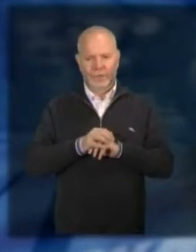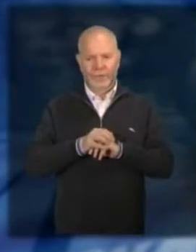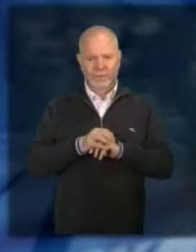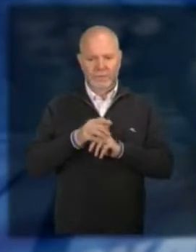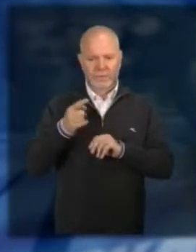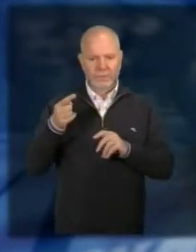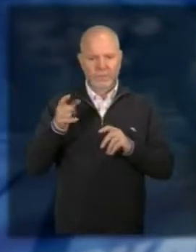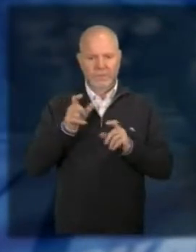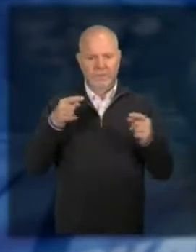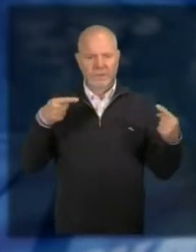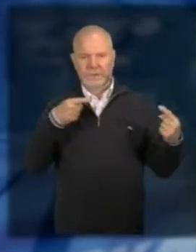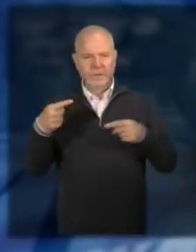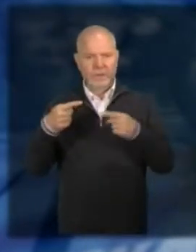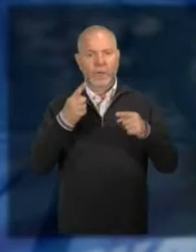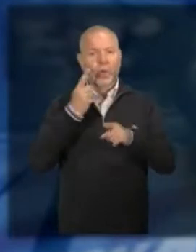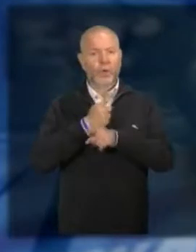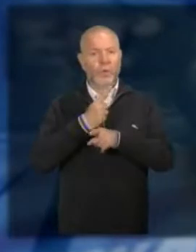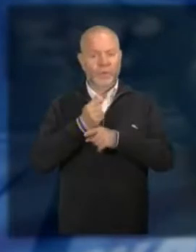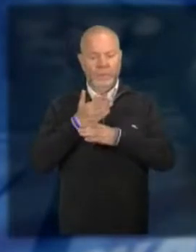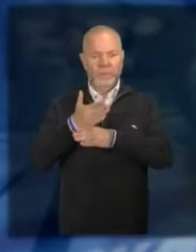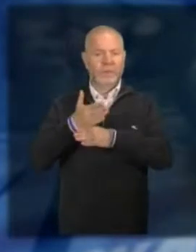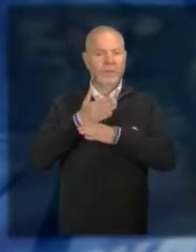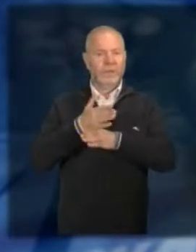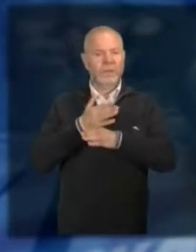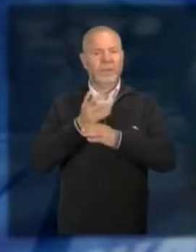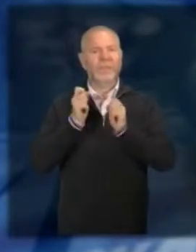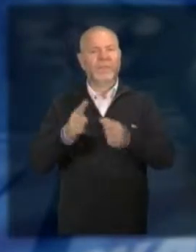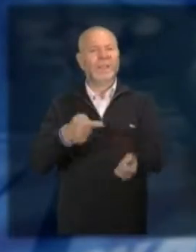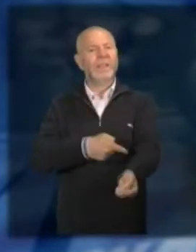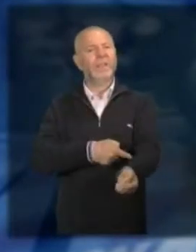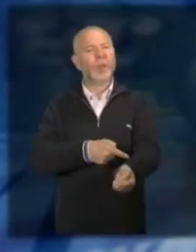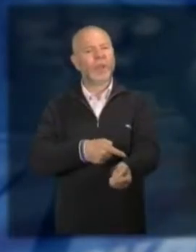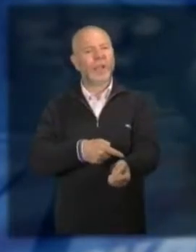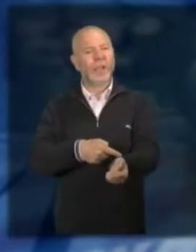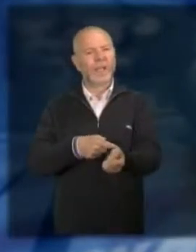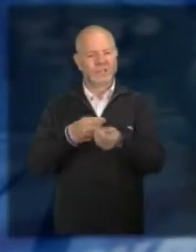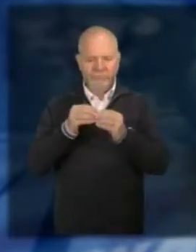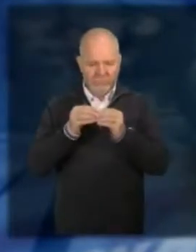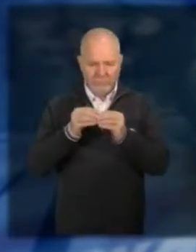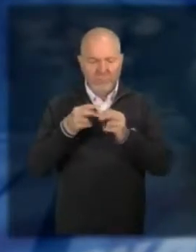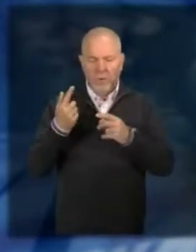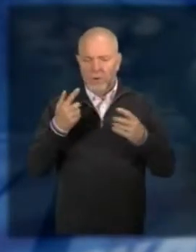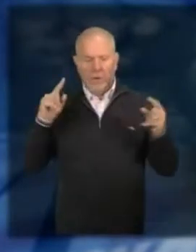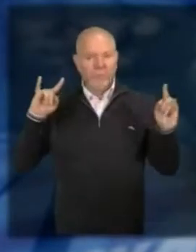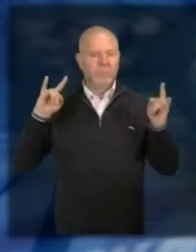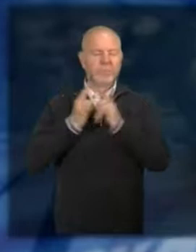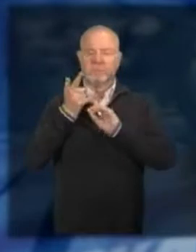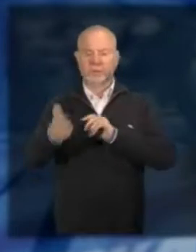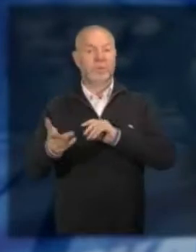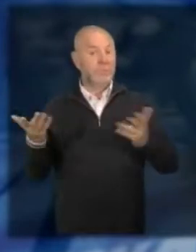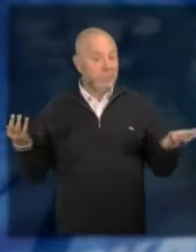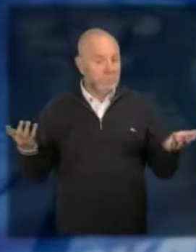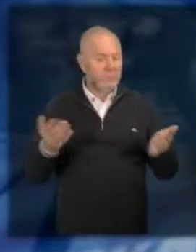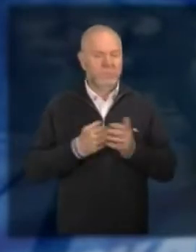della lite verte sulla spartizione dei bottini e dell'attività di spaccio di sostanze stupefacenti. Nella brughiera, che costeggia la